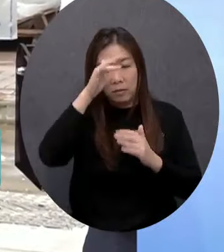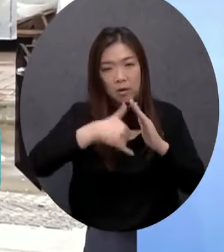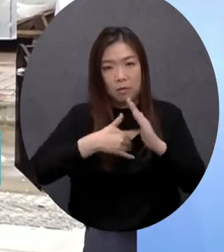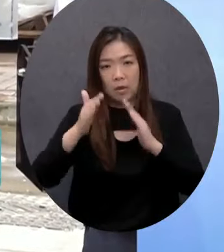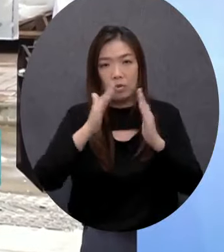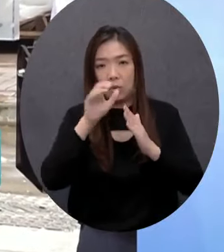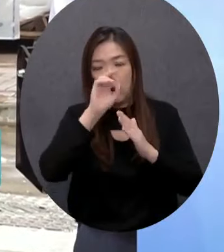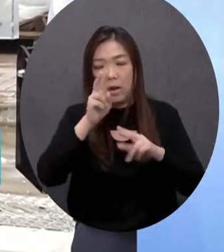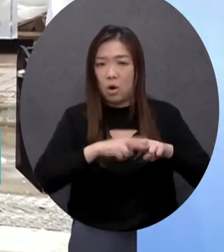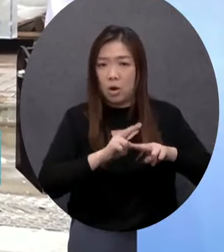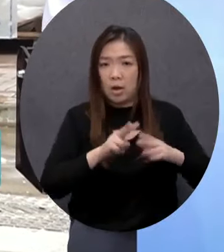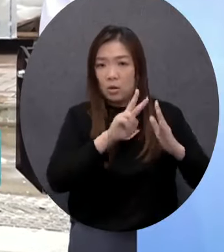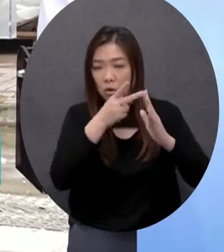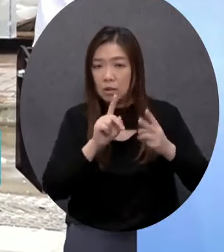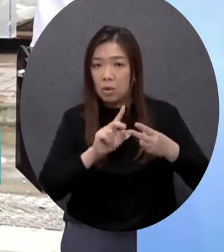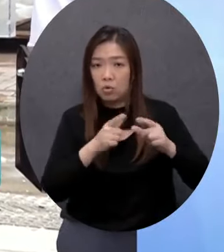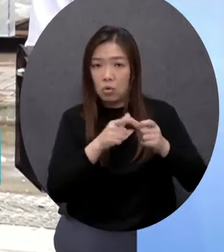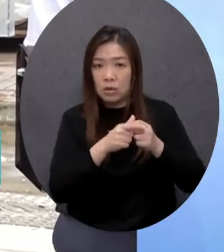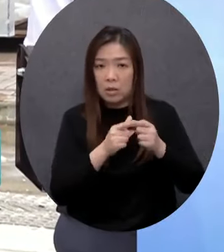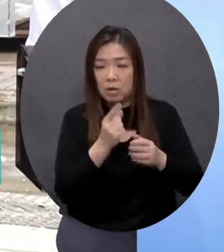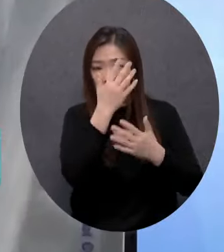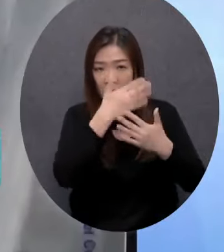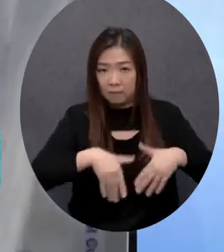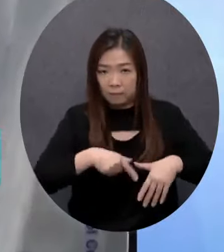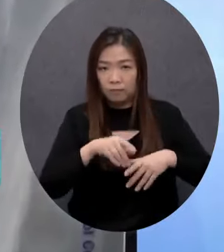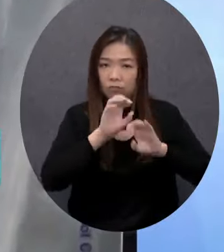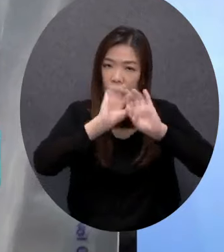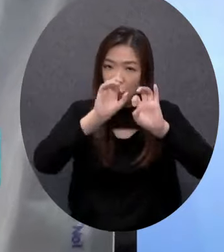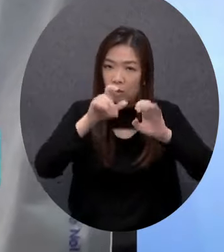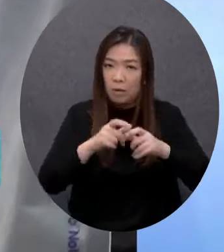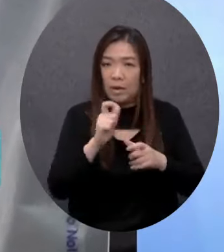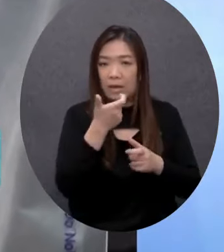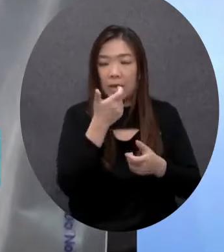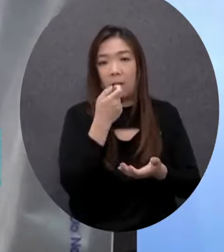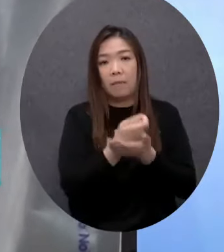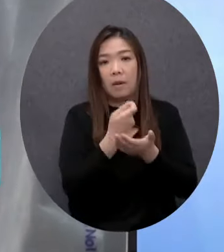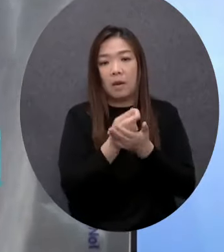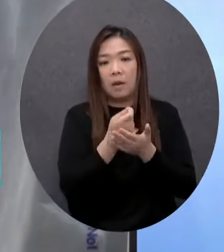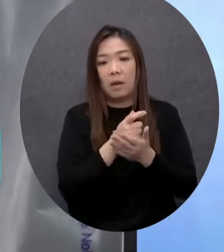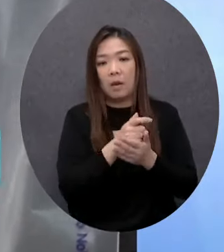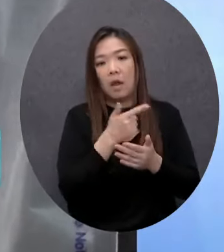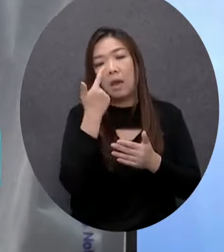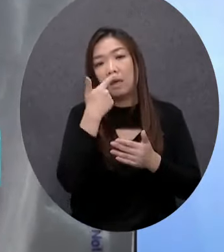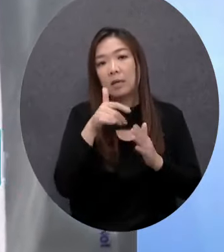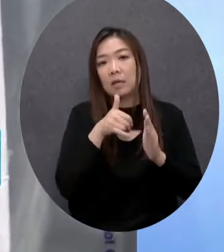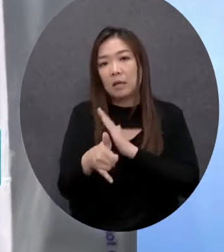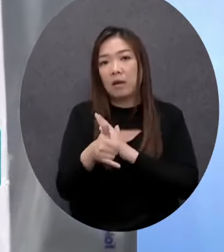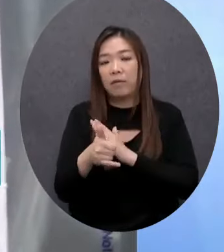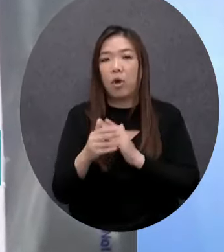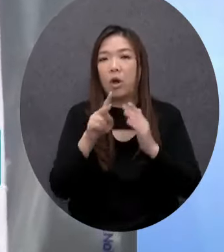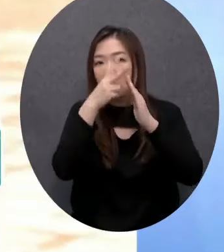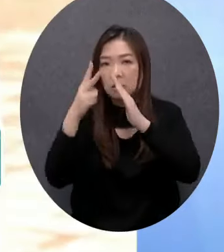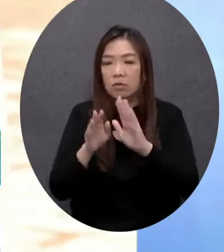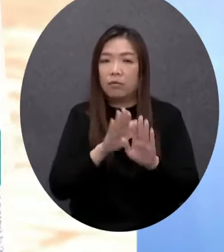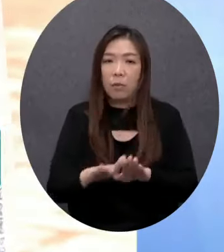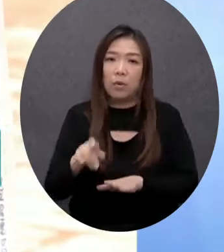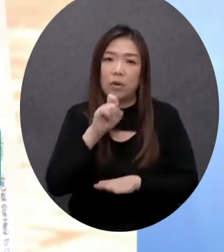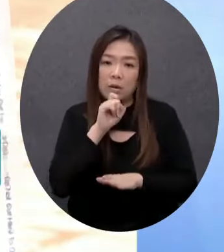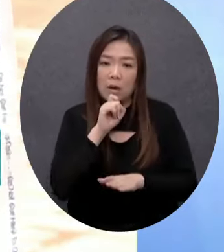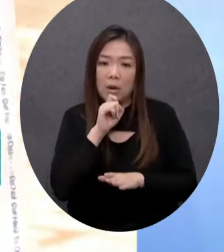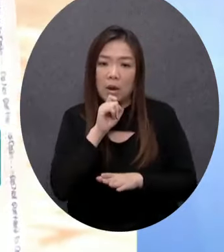地装修公司透过社交平台宣传以低价为新入房屋苑住户提供装修服务，一